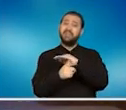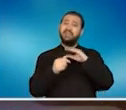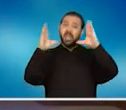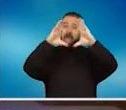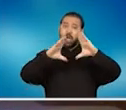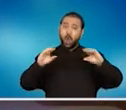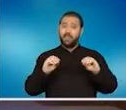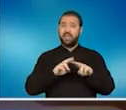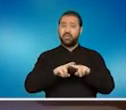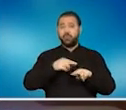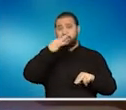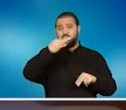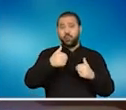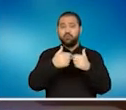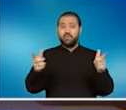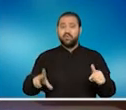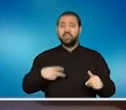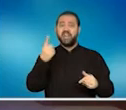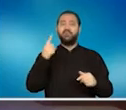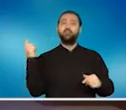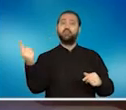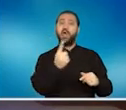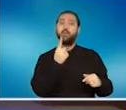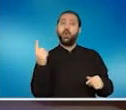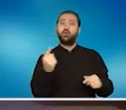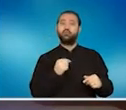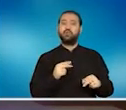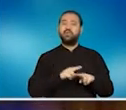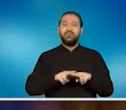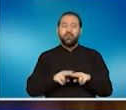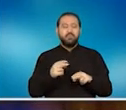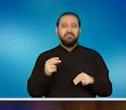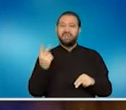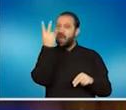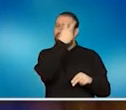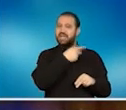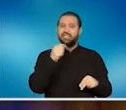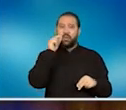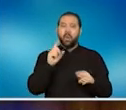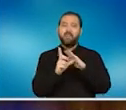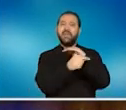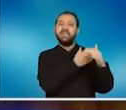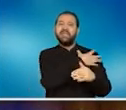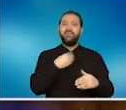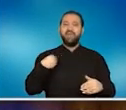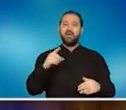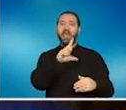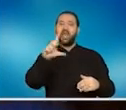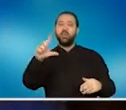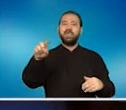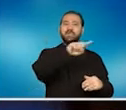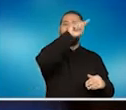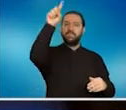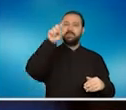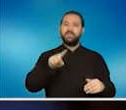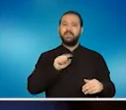Și așa cum spuneți dumneavoastră, a fost un apostol. Cum l-au perceput oamenii din vremea lui? Pentru